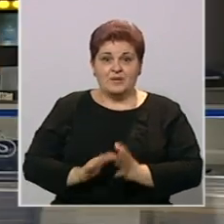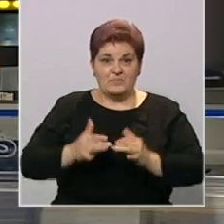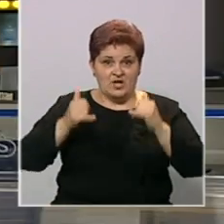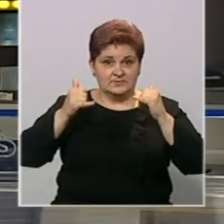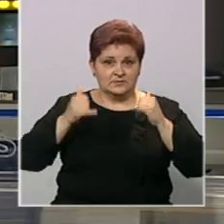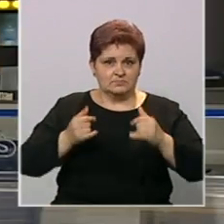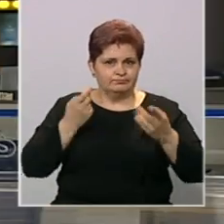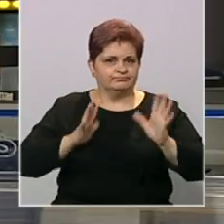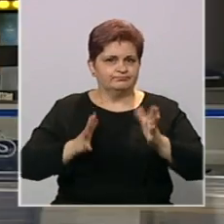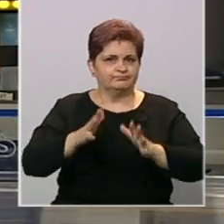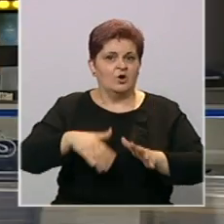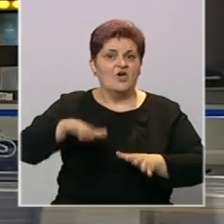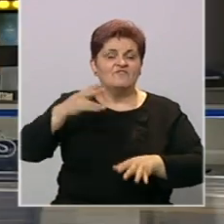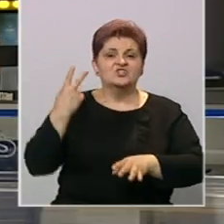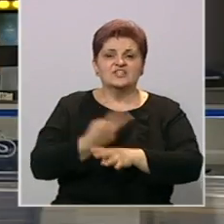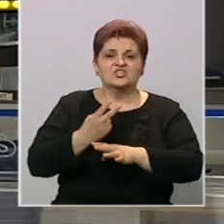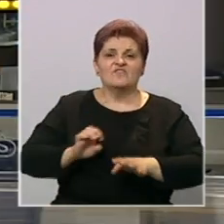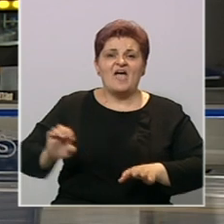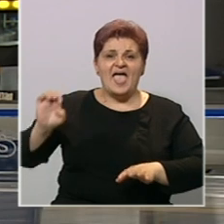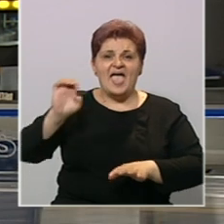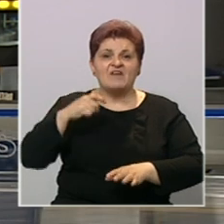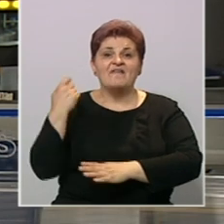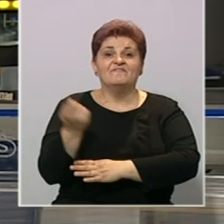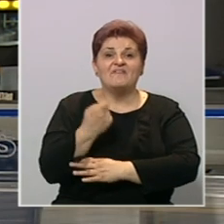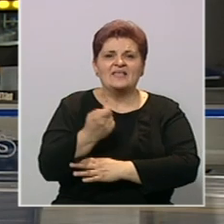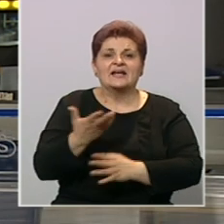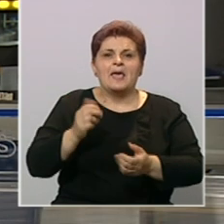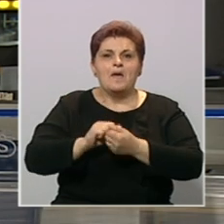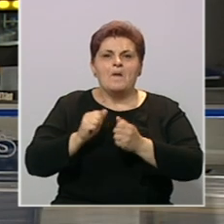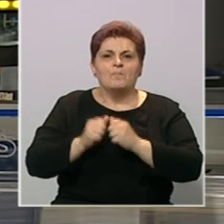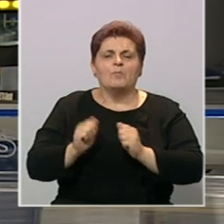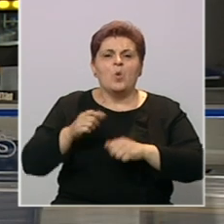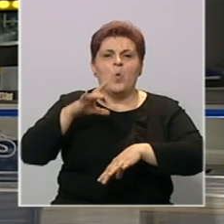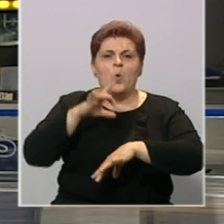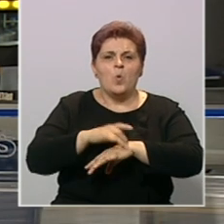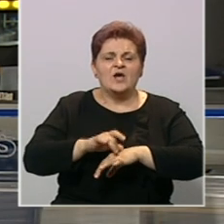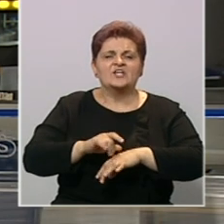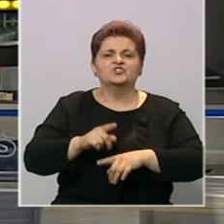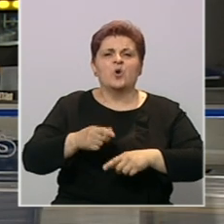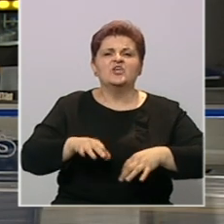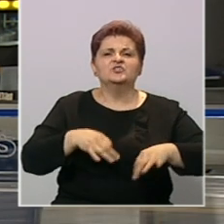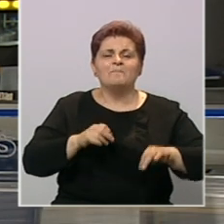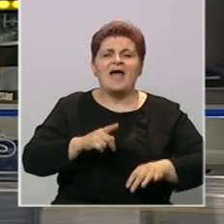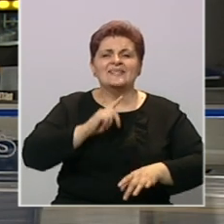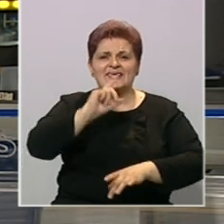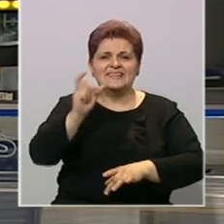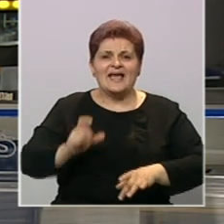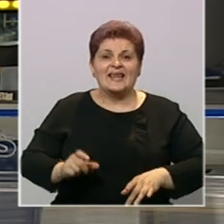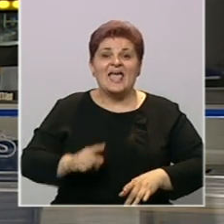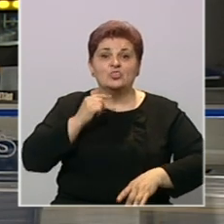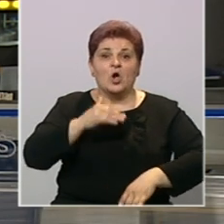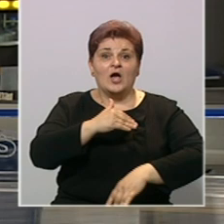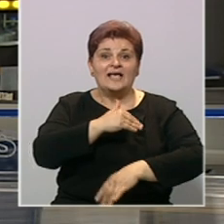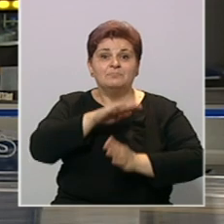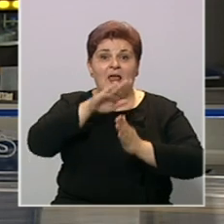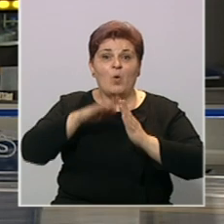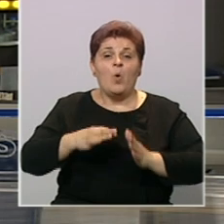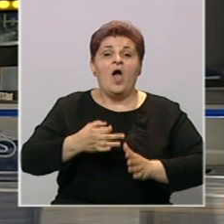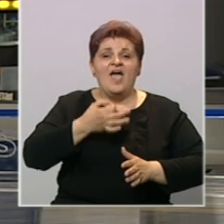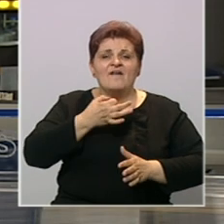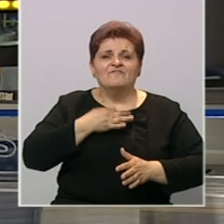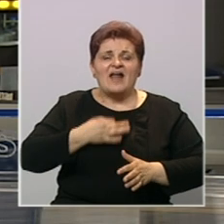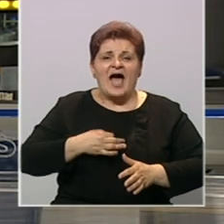Požari i danas bukte u više zemalja Europe, vatrogasci se i dalje bore s požarima u Grčkoj, Španiji i Italiji, dok se temperatura spustila